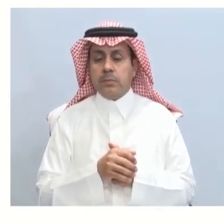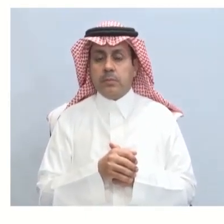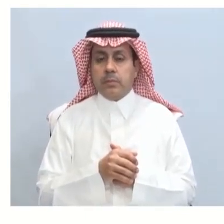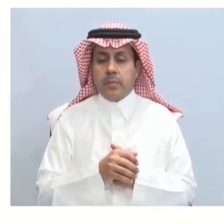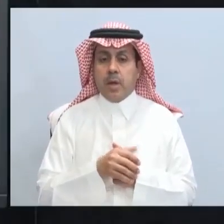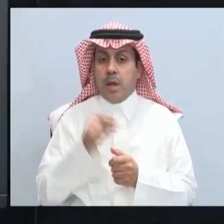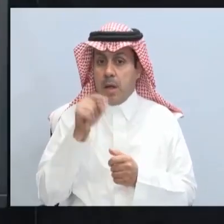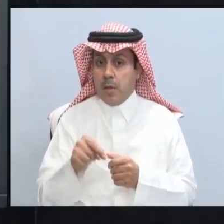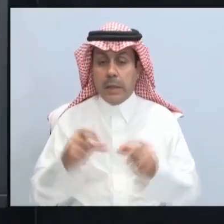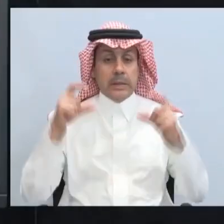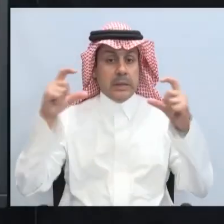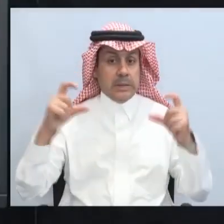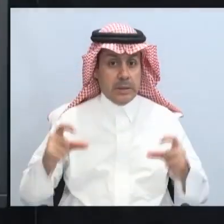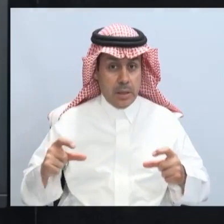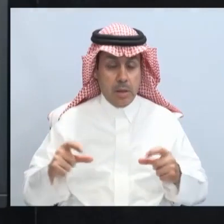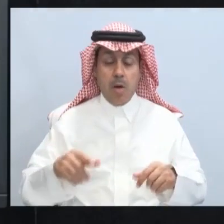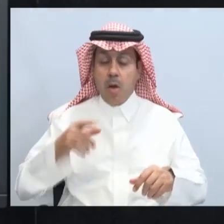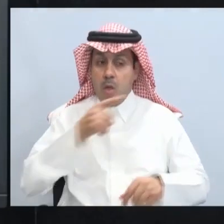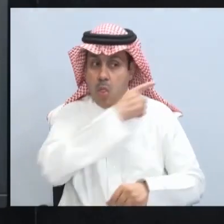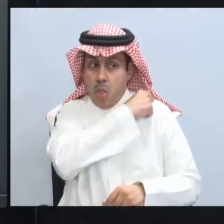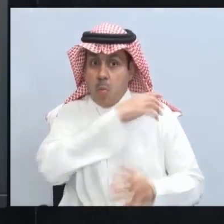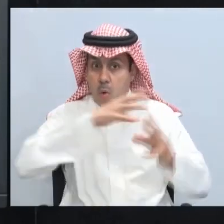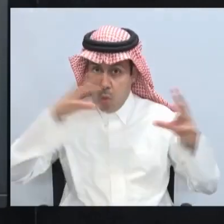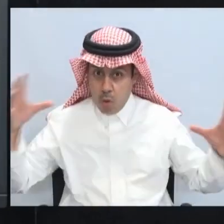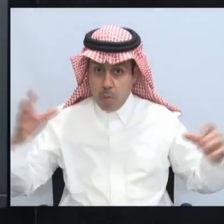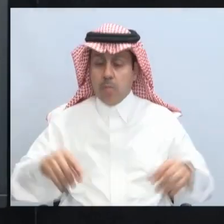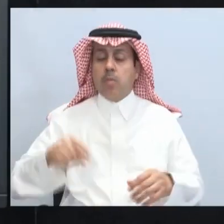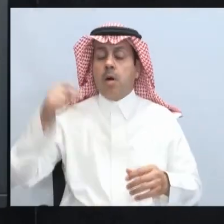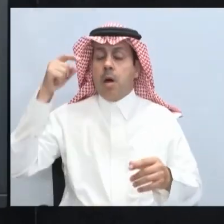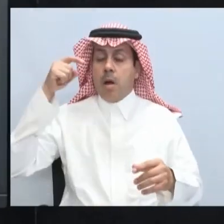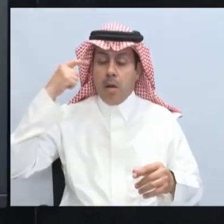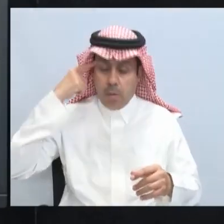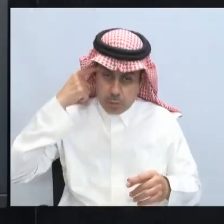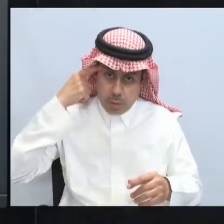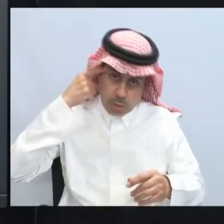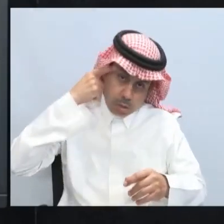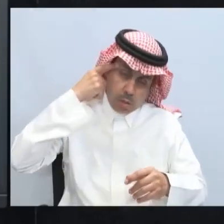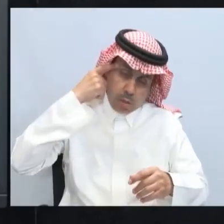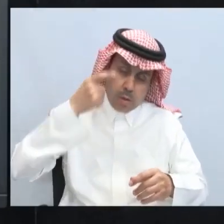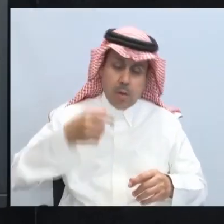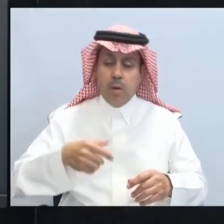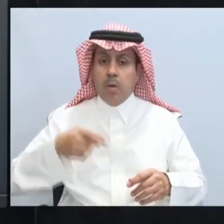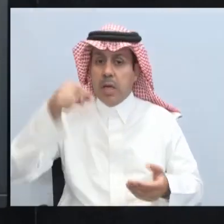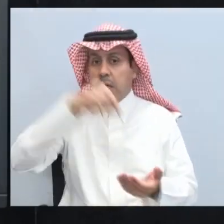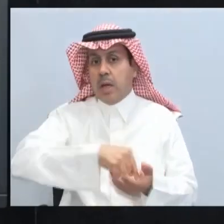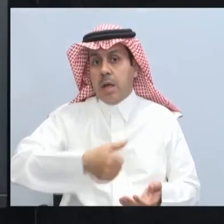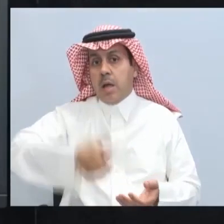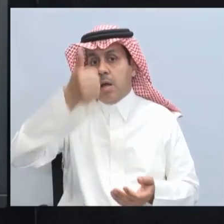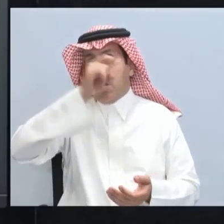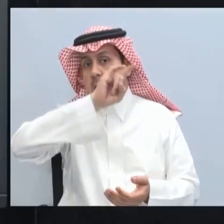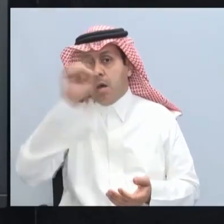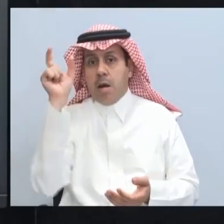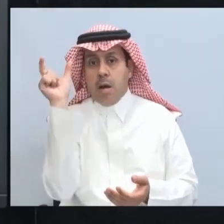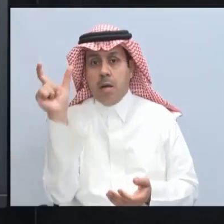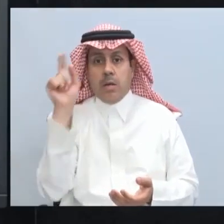رحيما هذا كله يدل على عظم هذا الامر وان المراه يحذر كل حذر من ان يقع في هذه الورطه